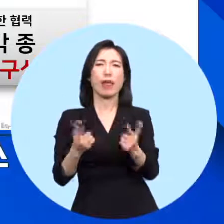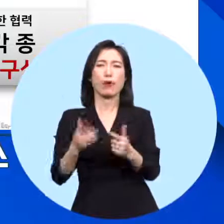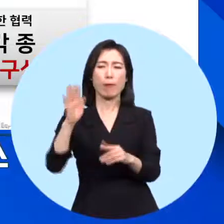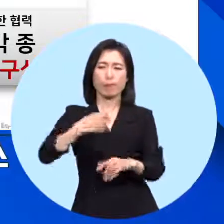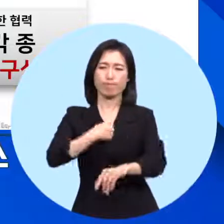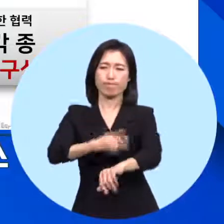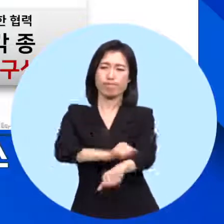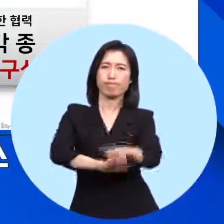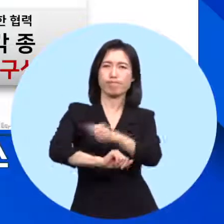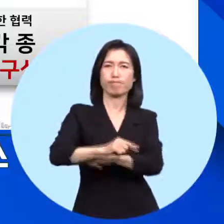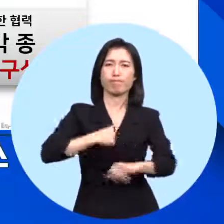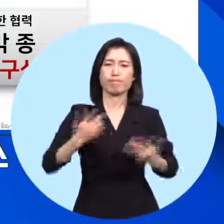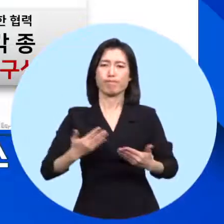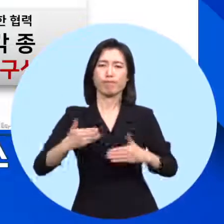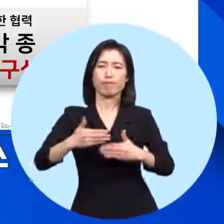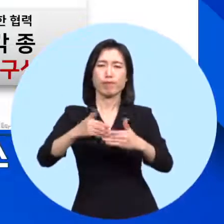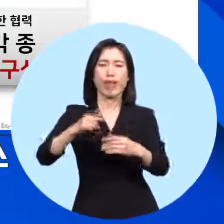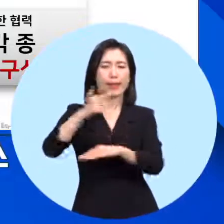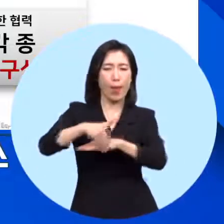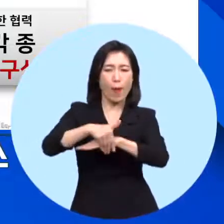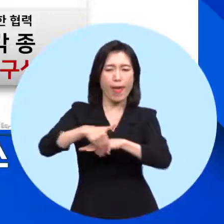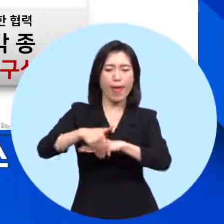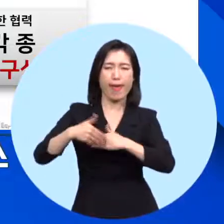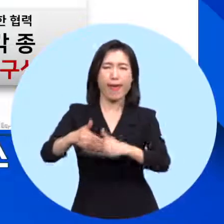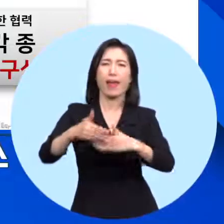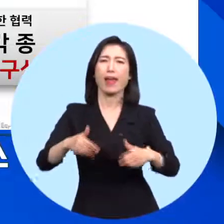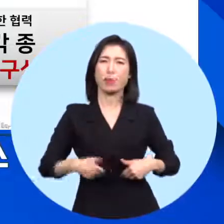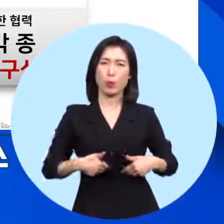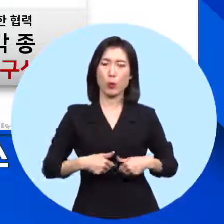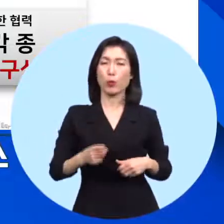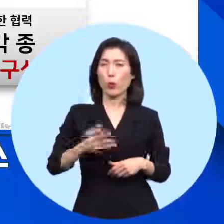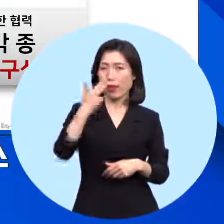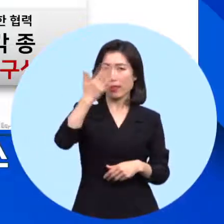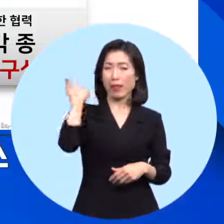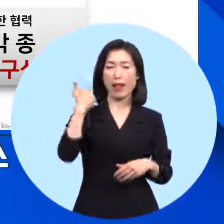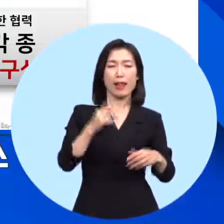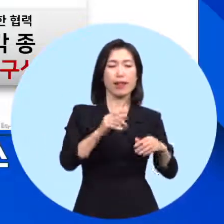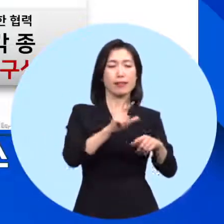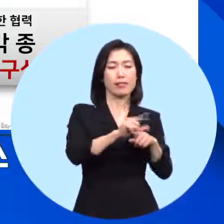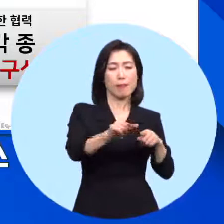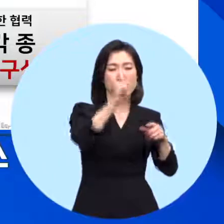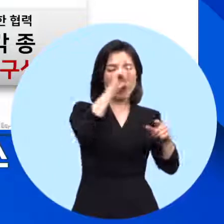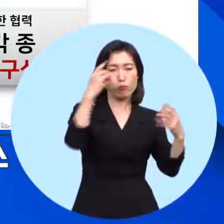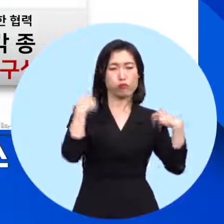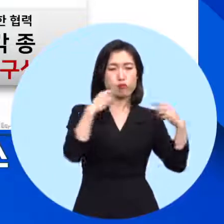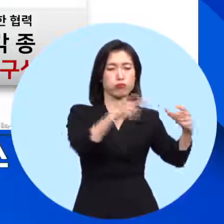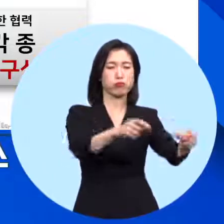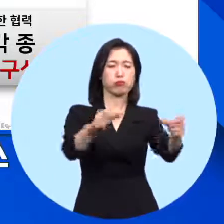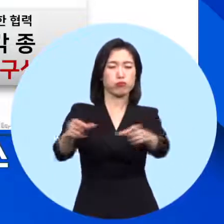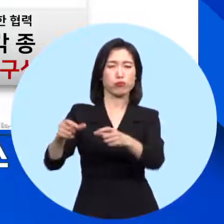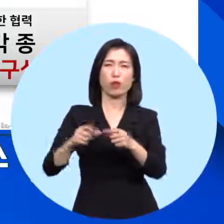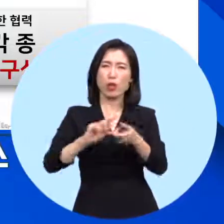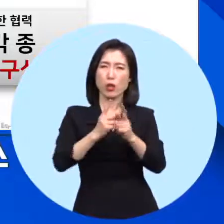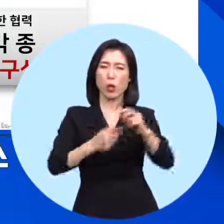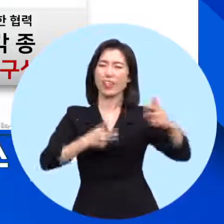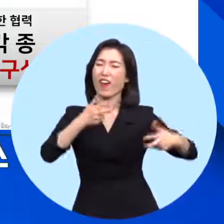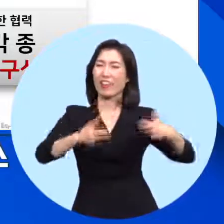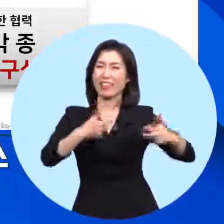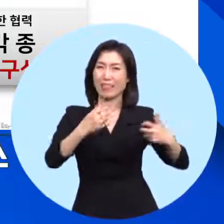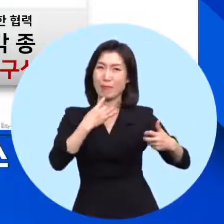또 과거에는 각자 도생하는 그런 경쟁의 관계였다면 이제는 보편적 가치를 실천하기